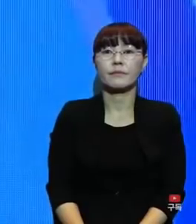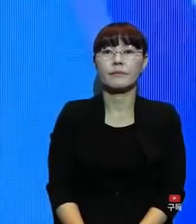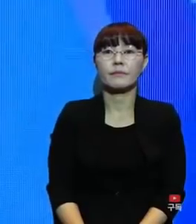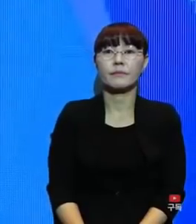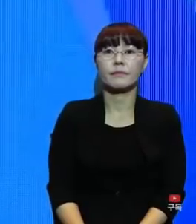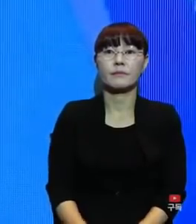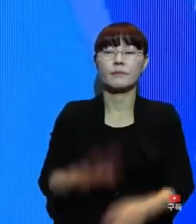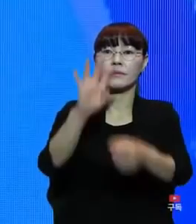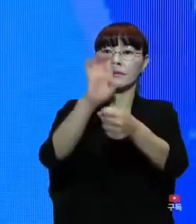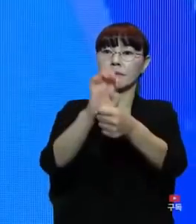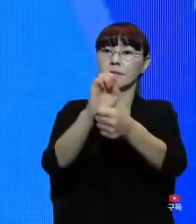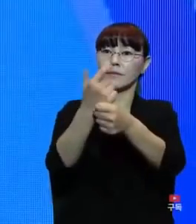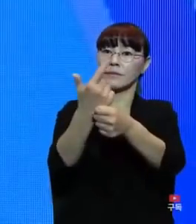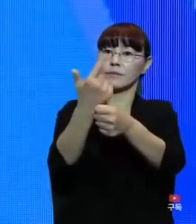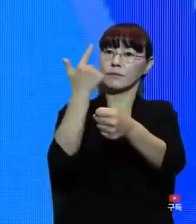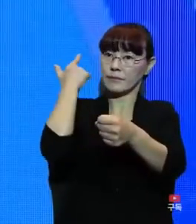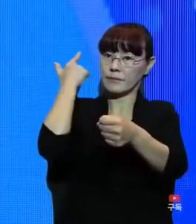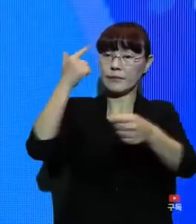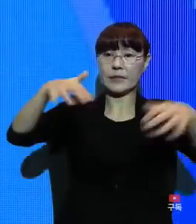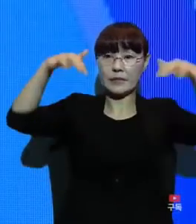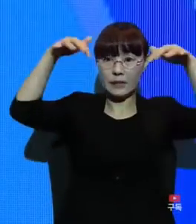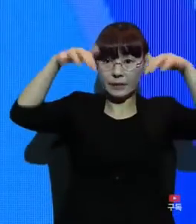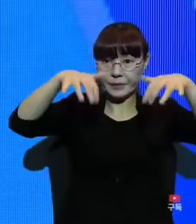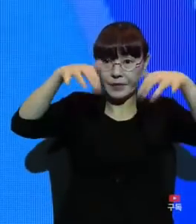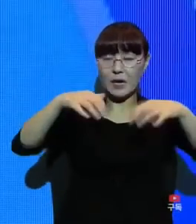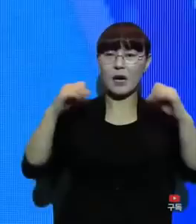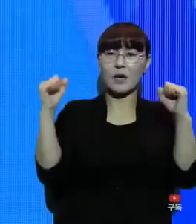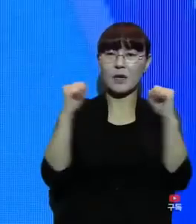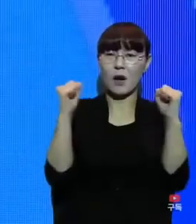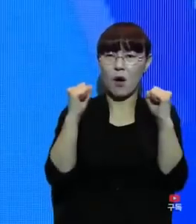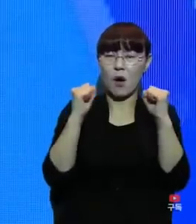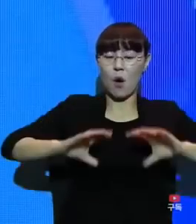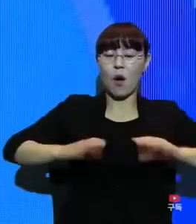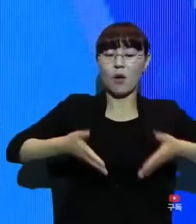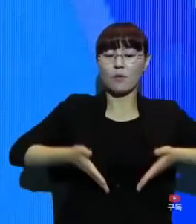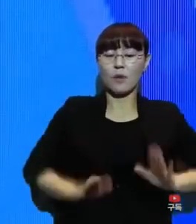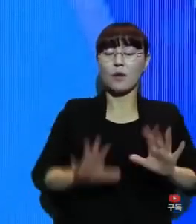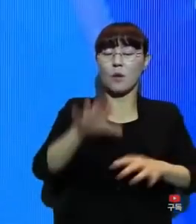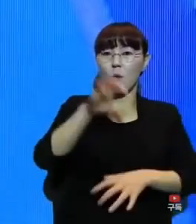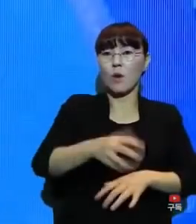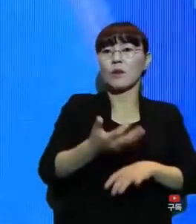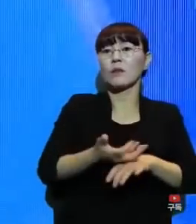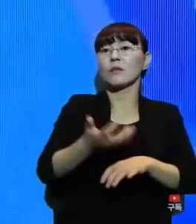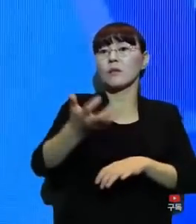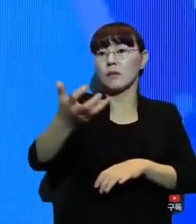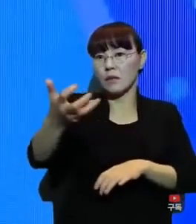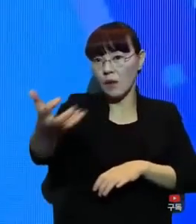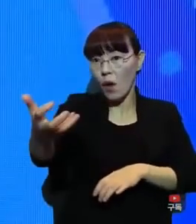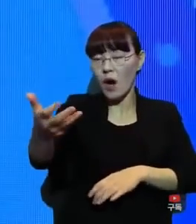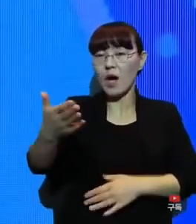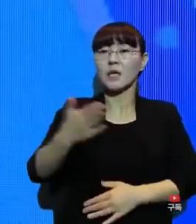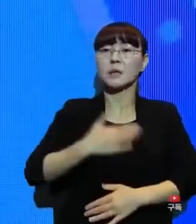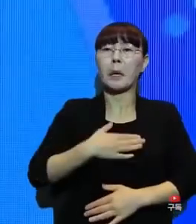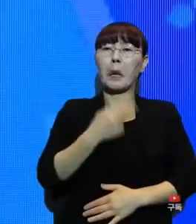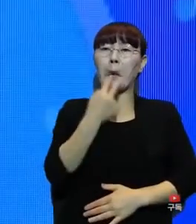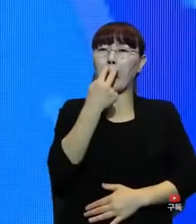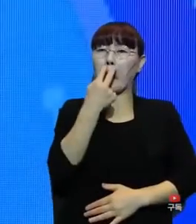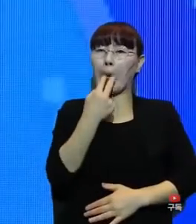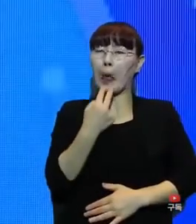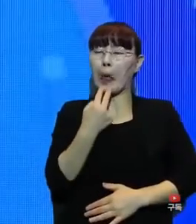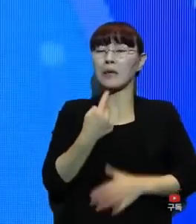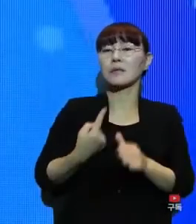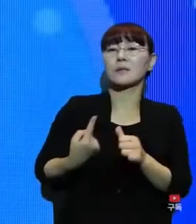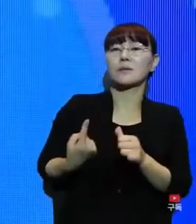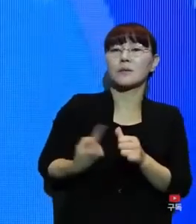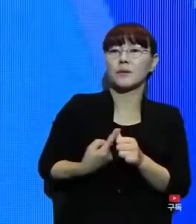46년 전 비 내리던 겨울 날에 고향을 떠났던 화전민 의 아들 고칠 질이 라고 놀림 받던